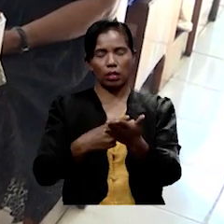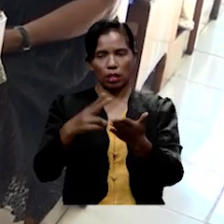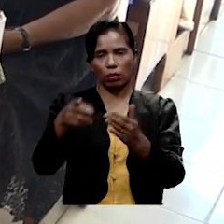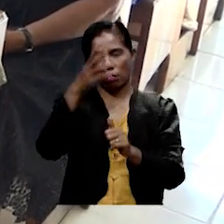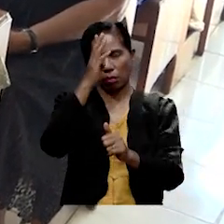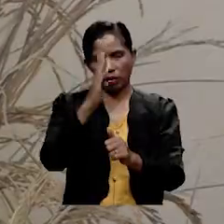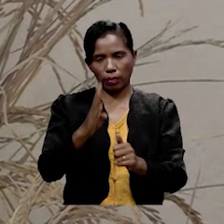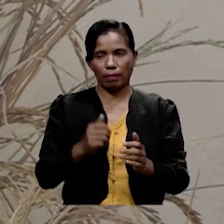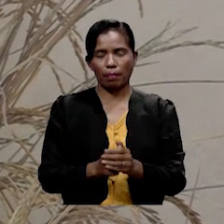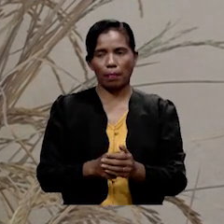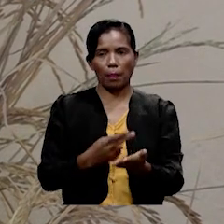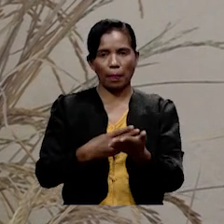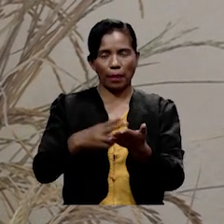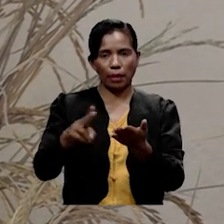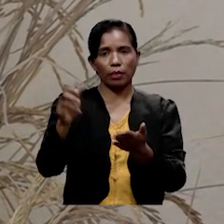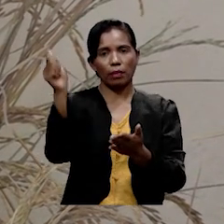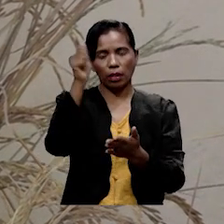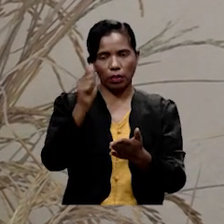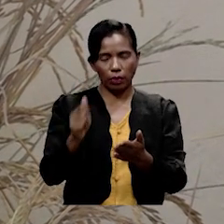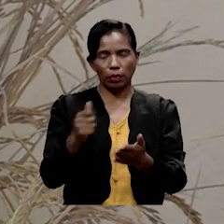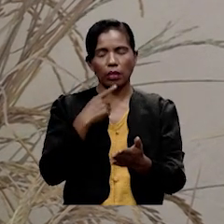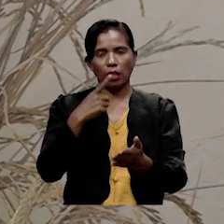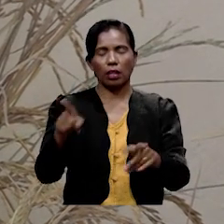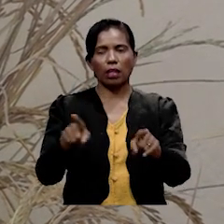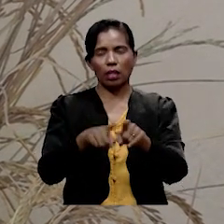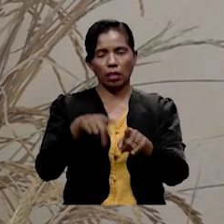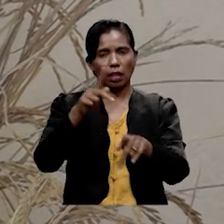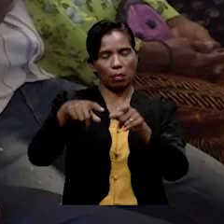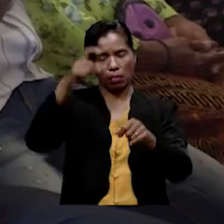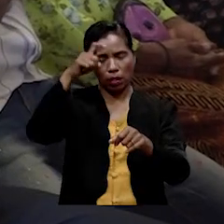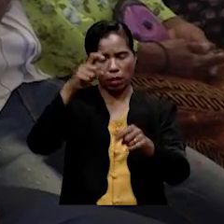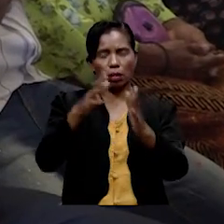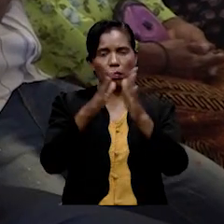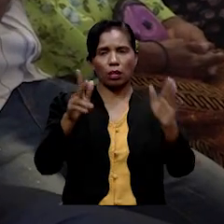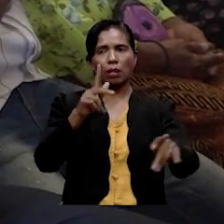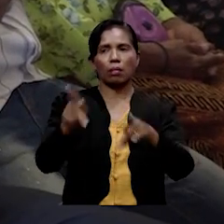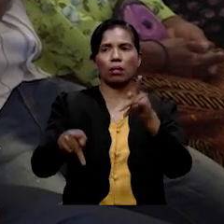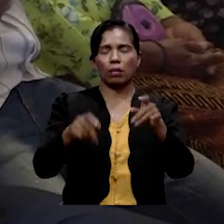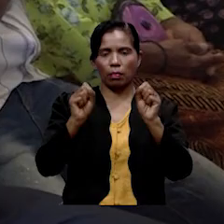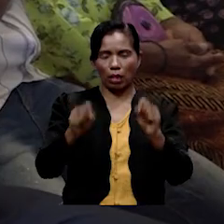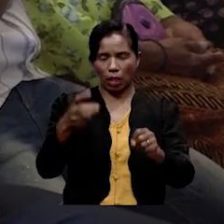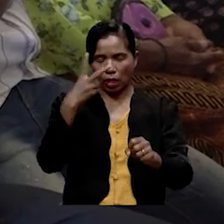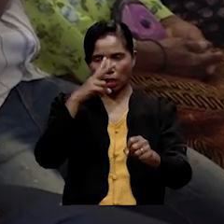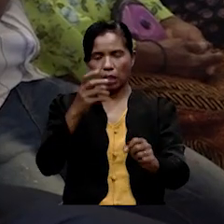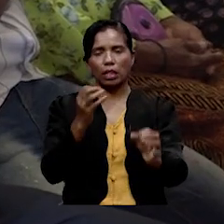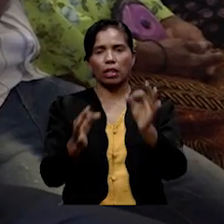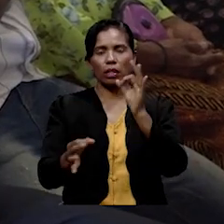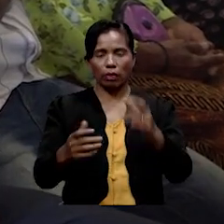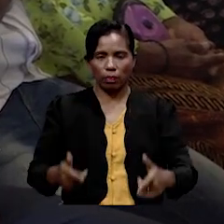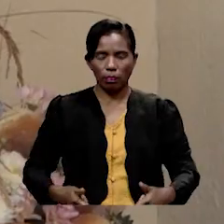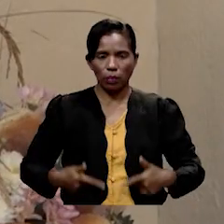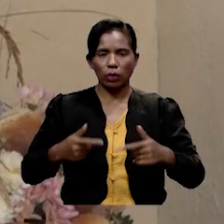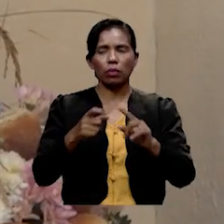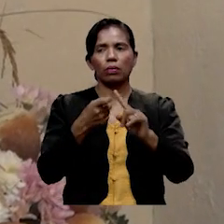maromaknian. Santo Antonio nudar exemplo santidade matenek but ida nebe ema hutu belehare maski mori susi